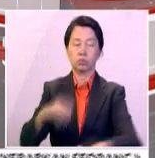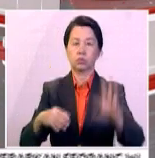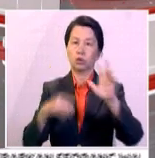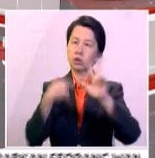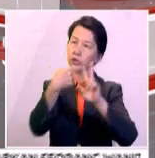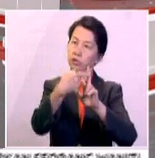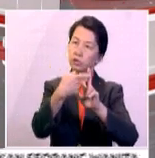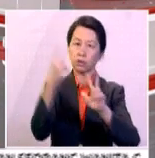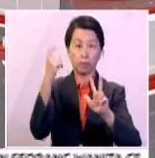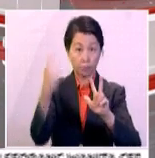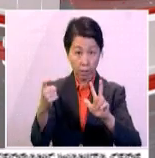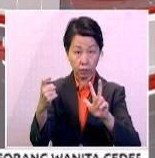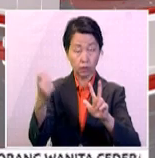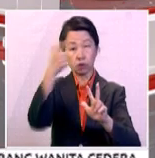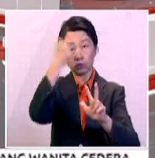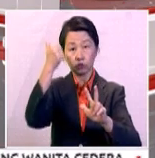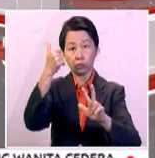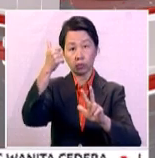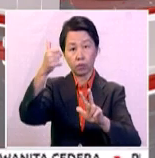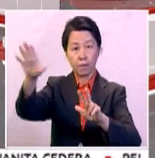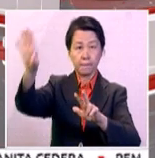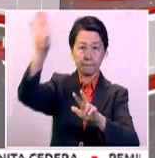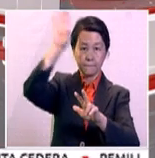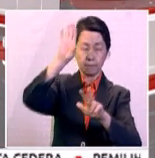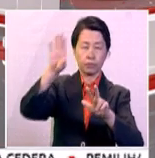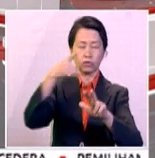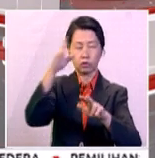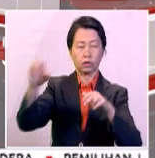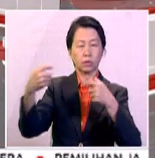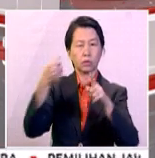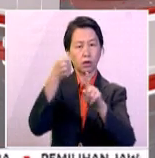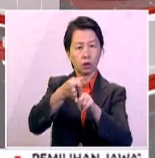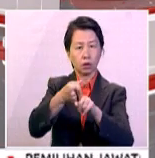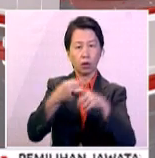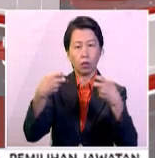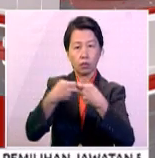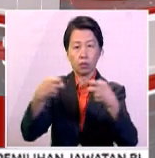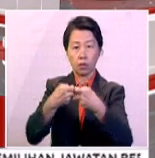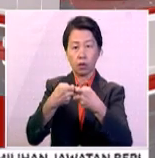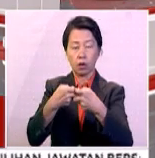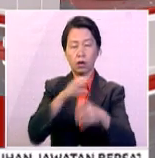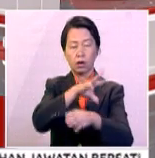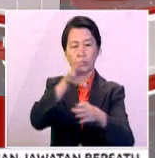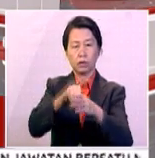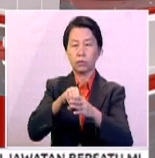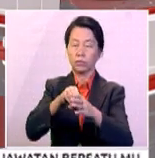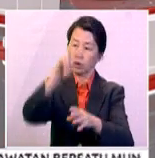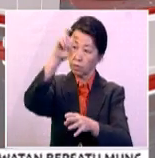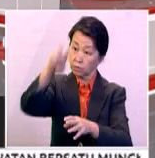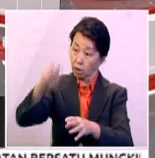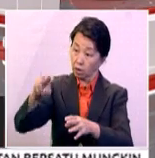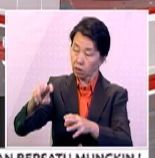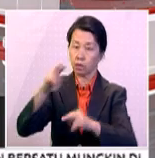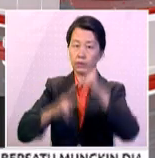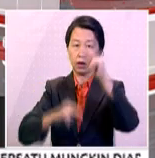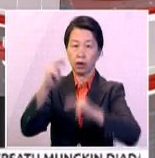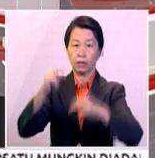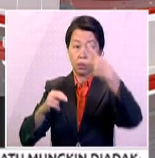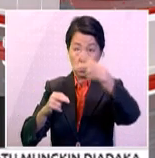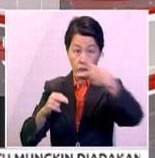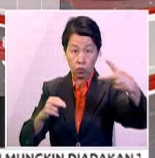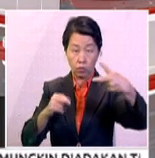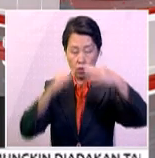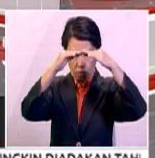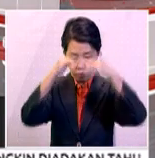daripadanya meninggal dunia akibat terkena renjatan elektrik. Kejadian melibatkan tangga dalam pembinaan di sebuah rumah dua tingkat